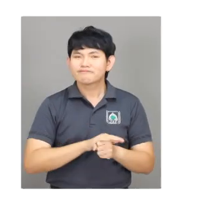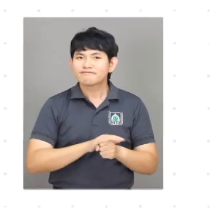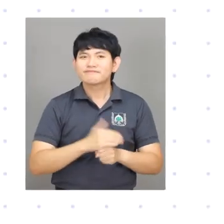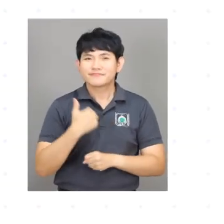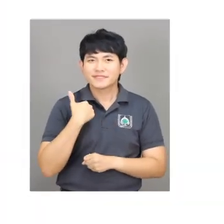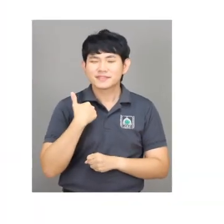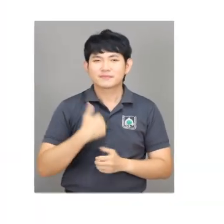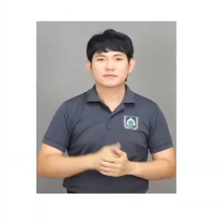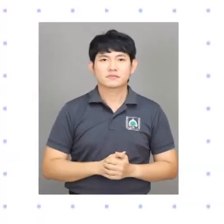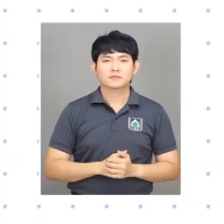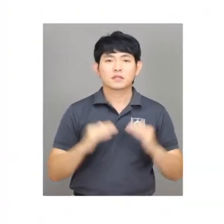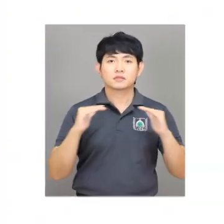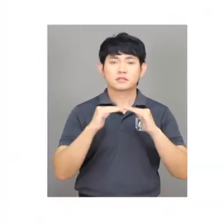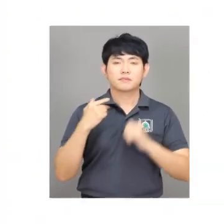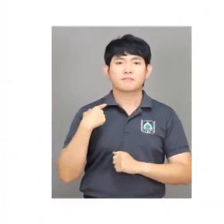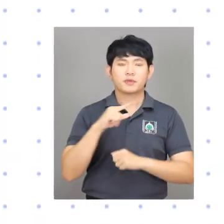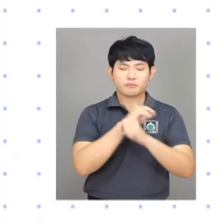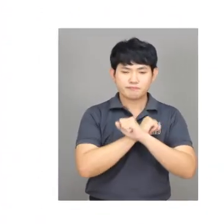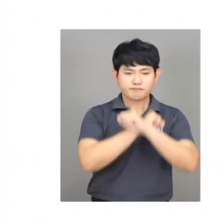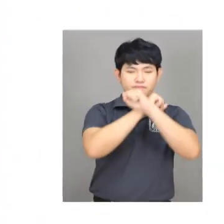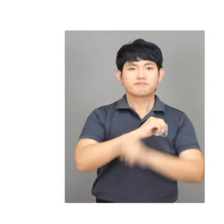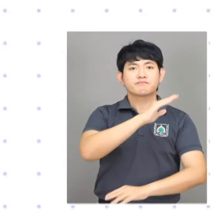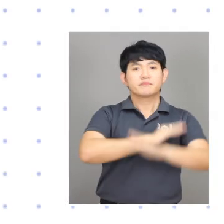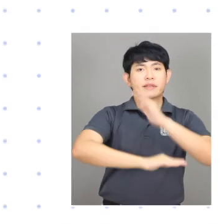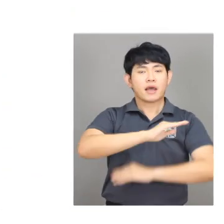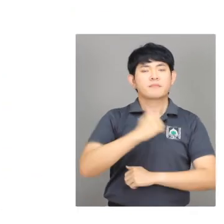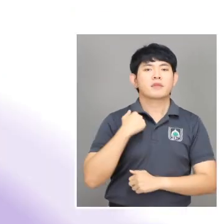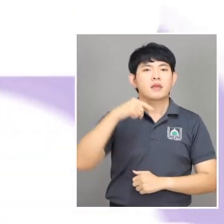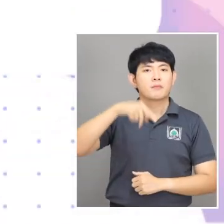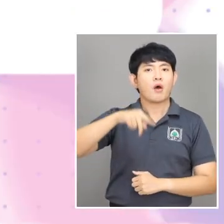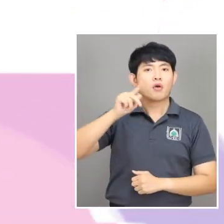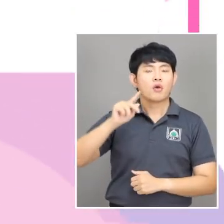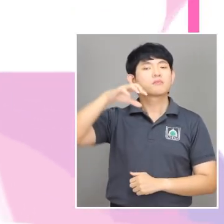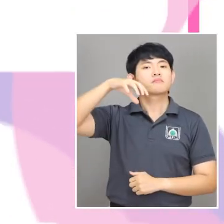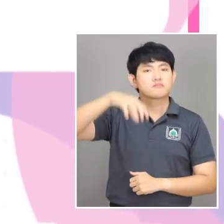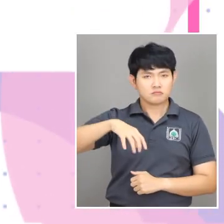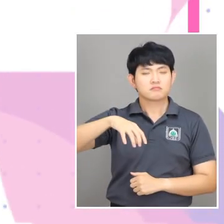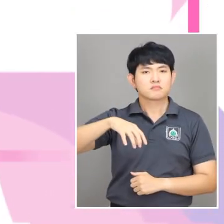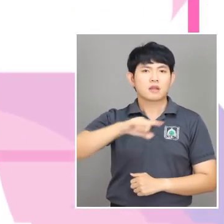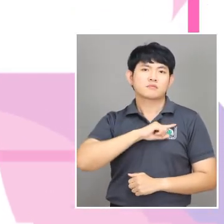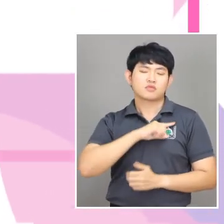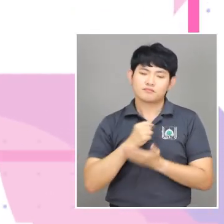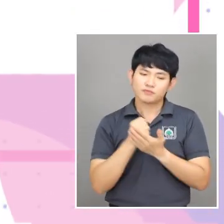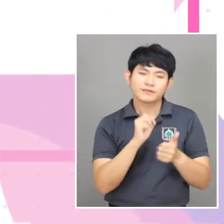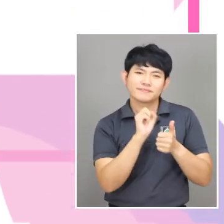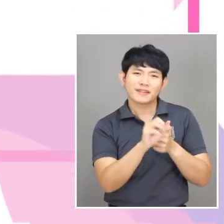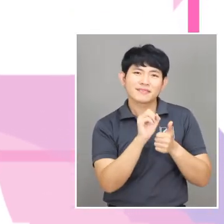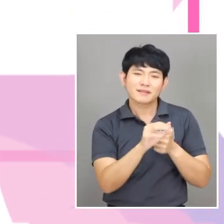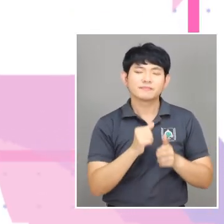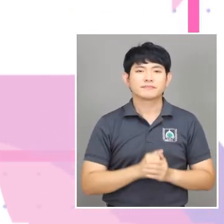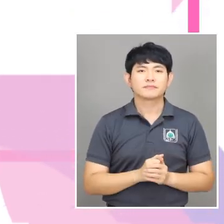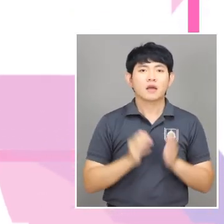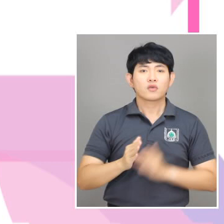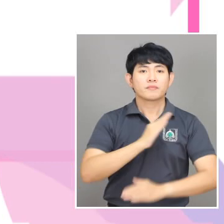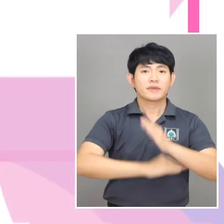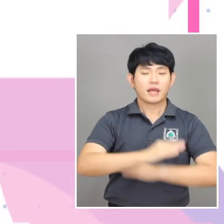ภาพสิทธิประโยชน์และความคุ้มครองคนพิการโดยมีกรมส่งเสริมและพัฒนาคุณภาพชีวิตคนพิการคอยให้คำแนะนำคนพิการ